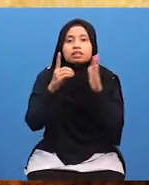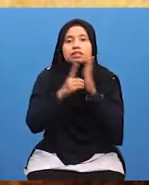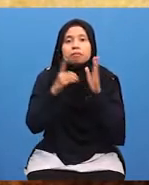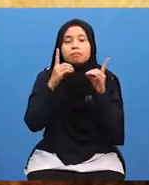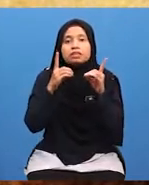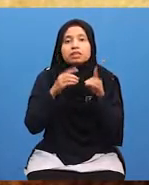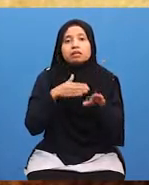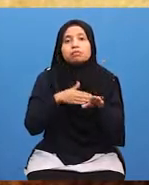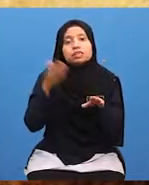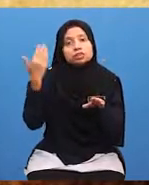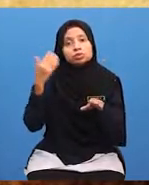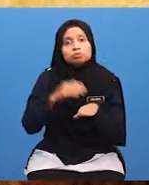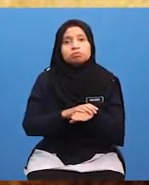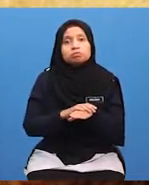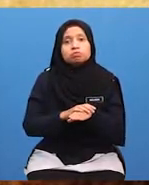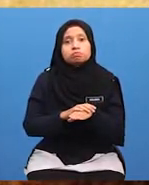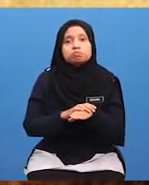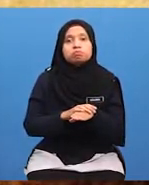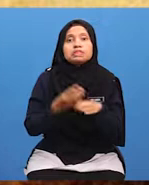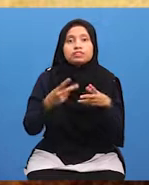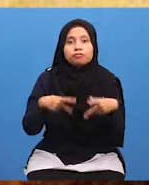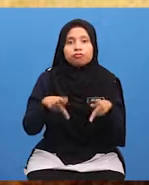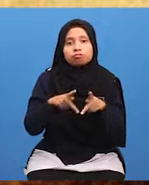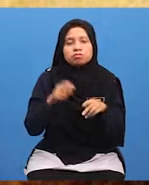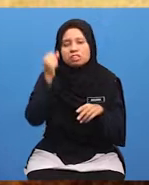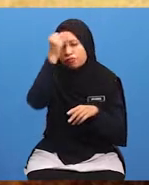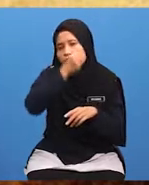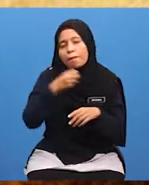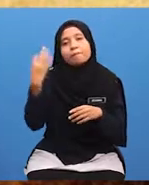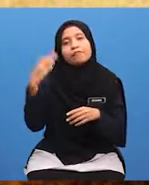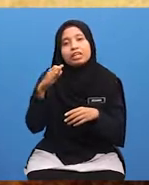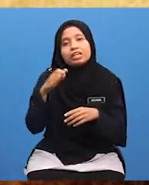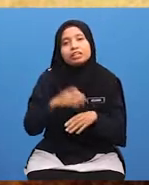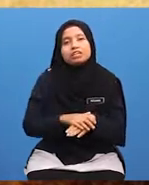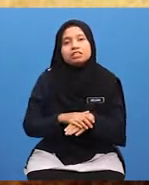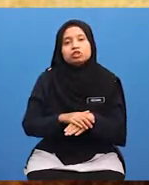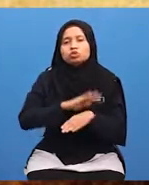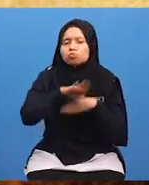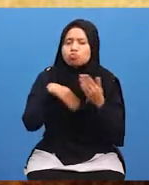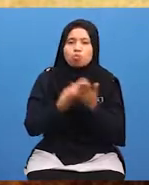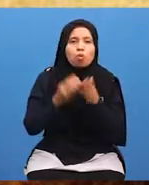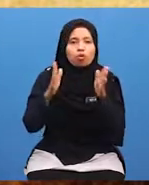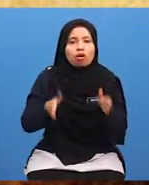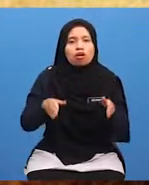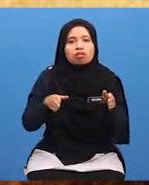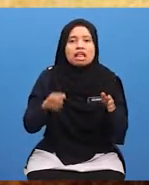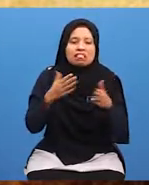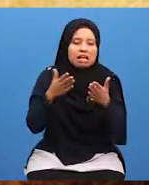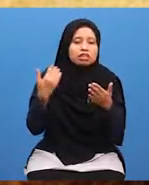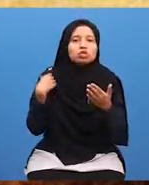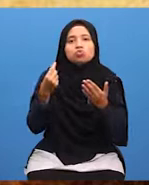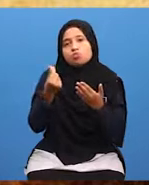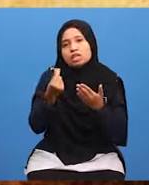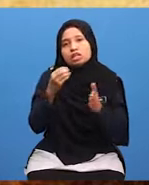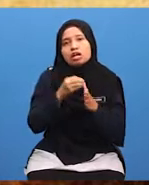pada zaman Bani Umayyah adalah bersifat percuma, di mana semua golongan kurang berkemampuan